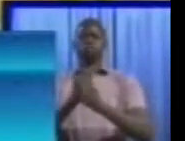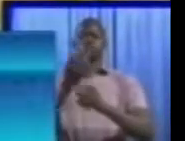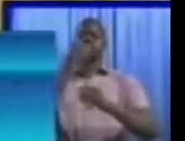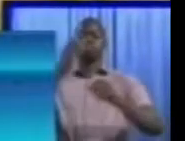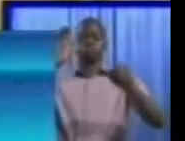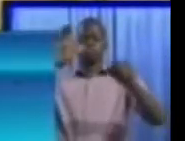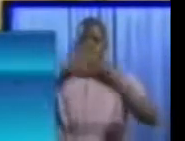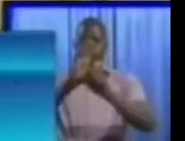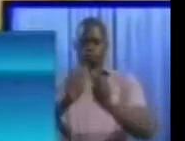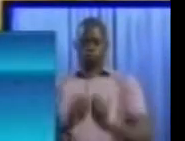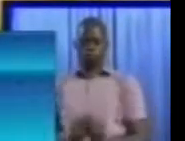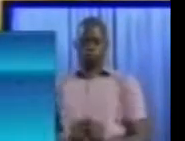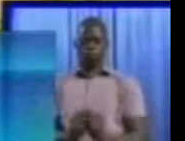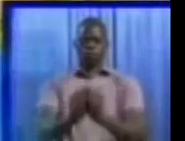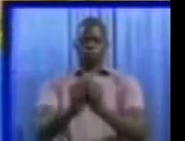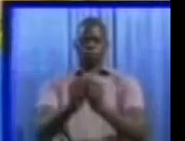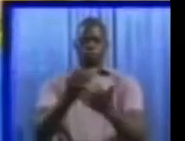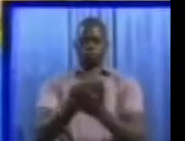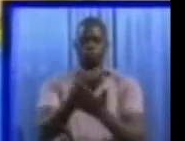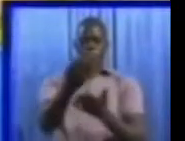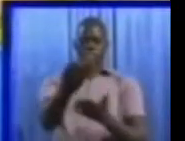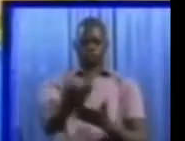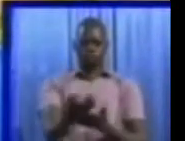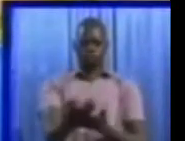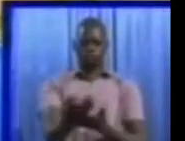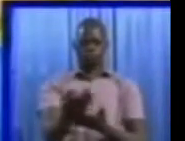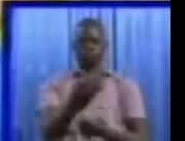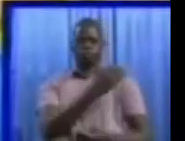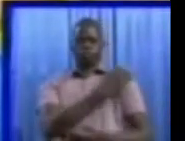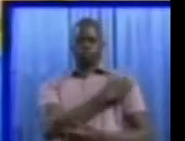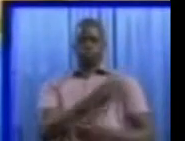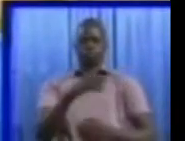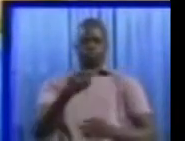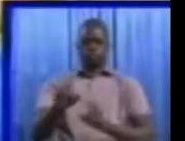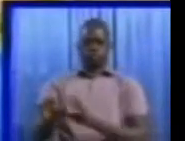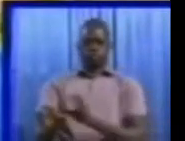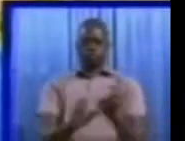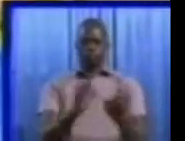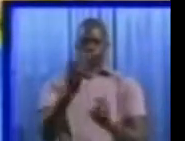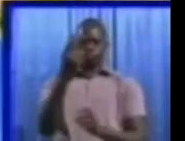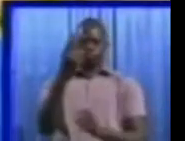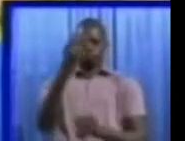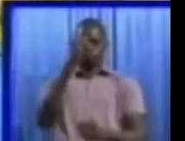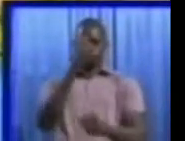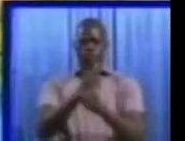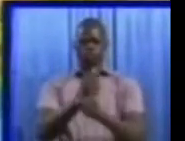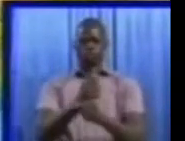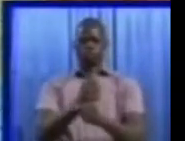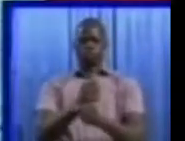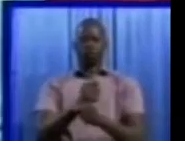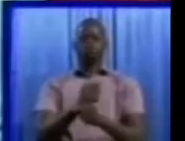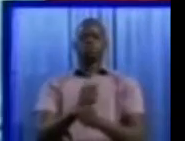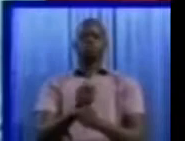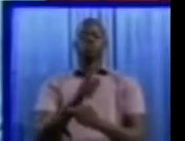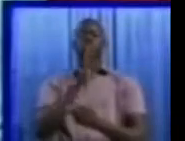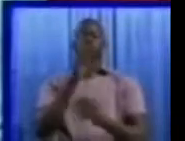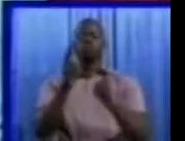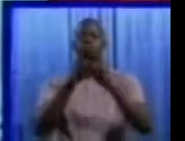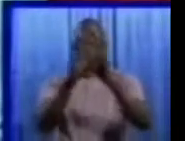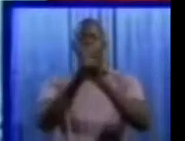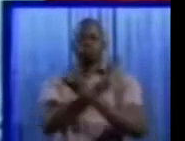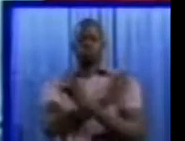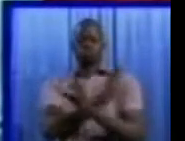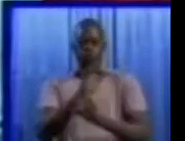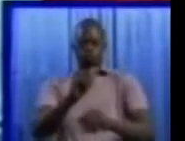vous accompagner, on va vous financer, et que ça fait maintenant 2 ans que nous sommes au chômage. Cette rencontre avec